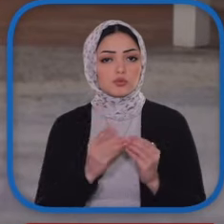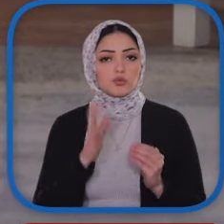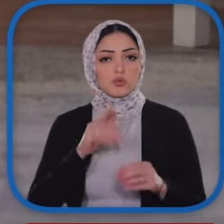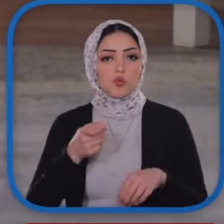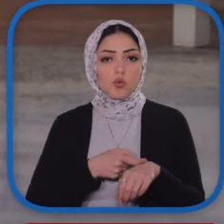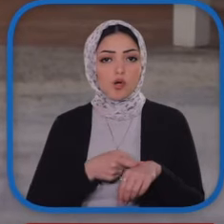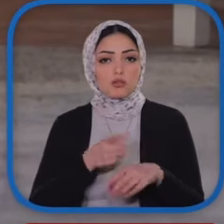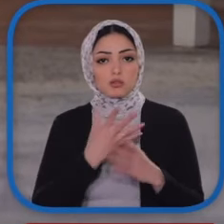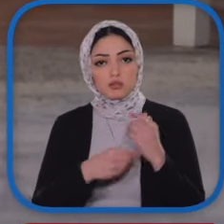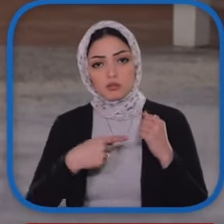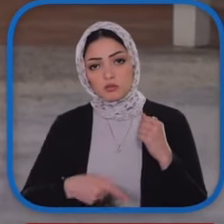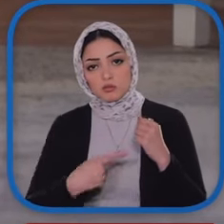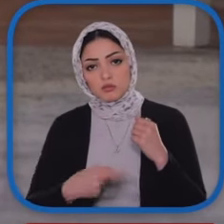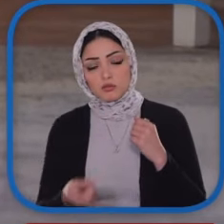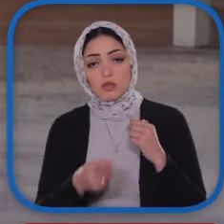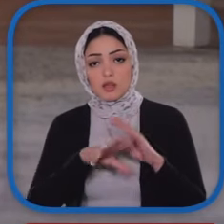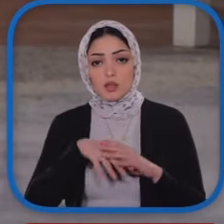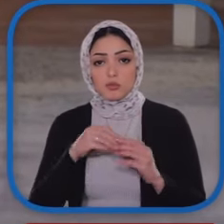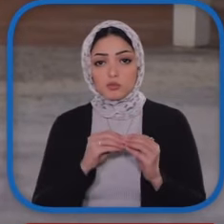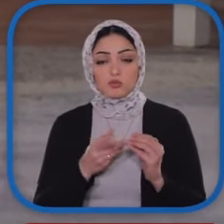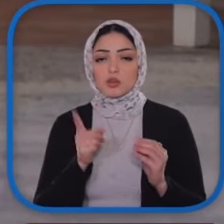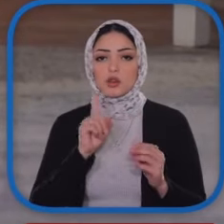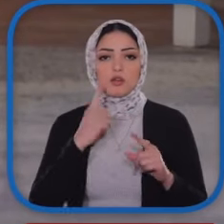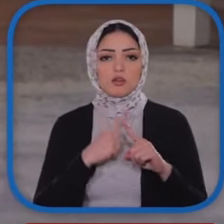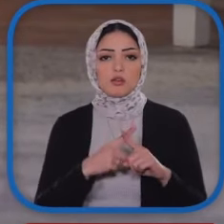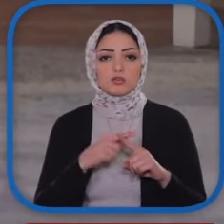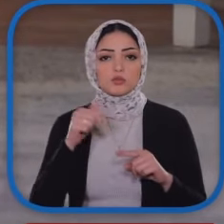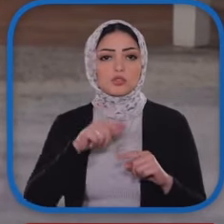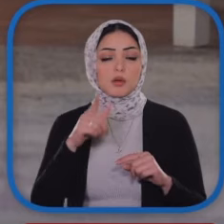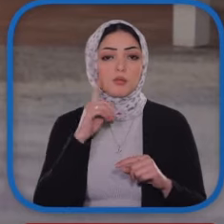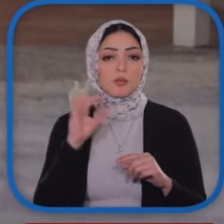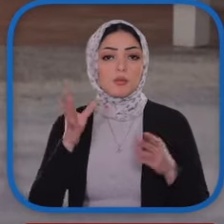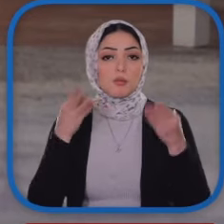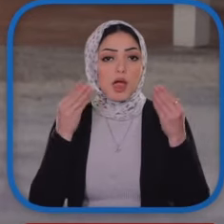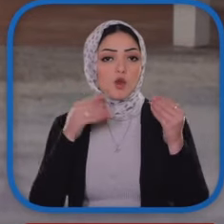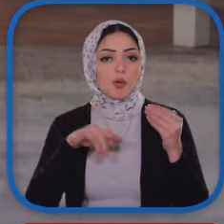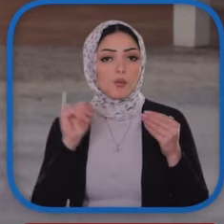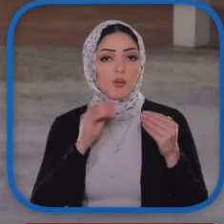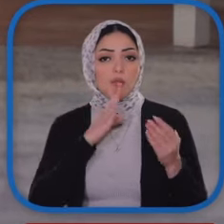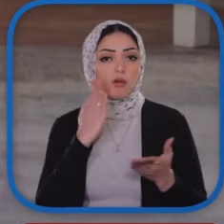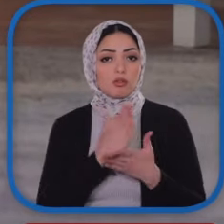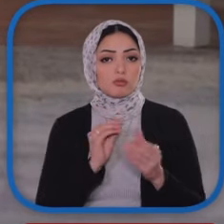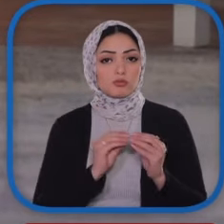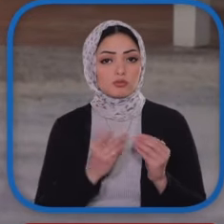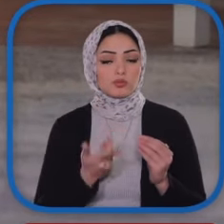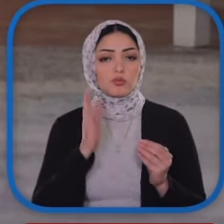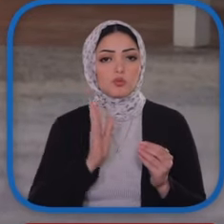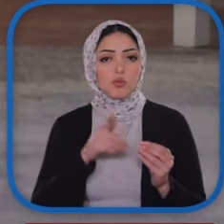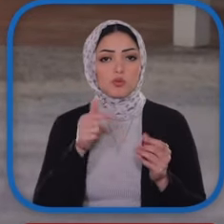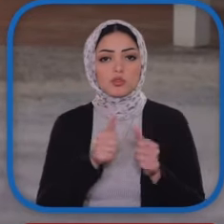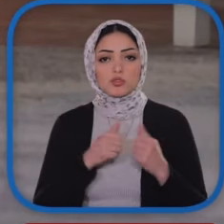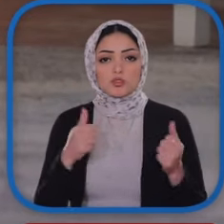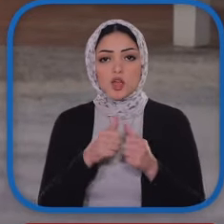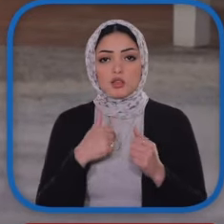الجينية للإنسان، فعشان كده هو مش بيتنقل بالوراثة. ولكن المعلومة الحقيقية في الموضوع ده إن هو ممكن إنه يتنقل من